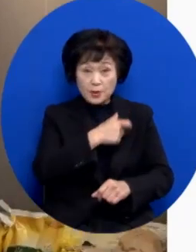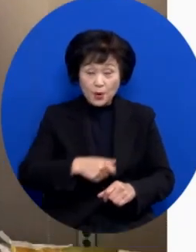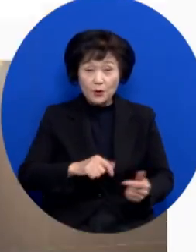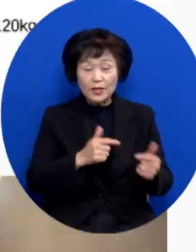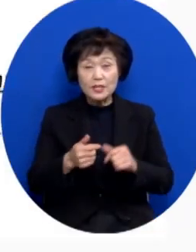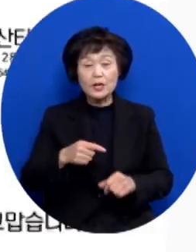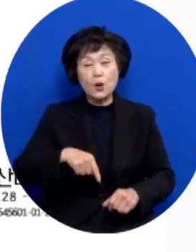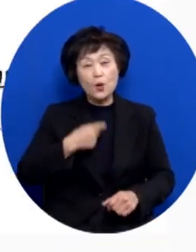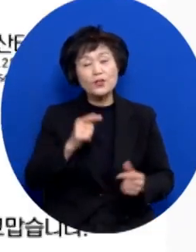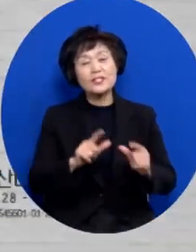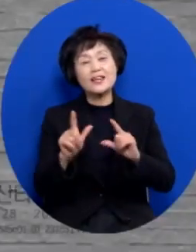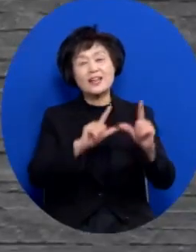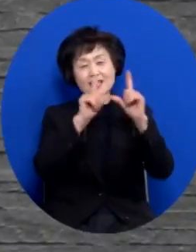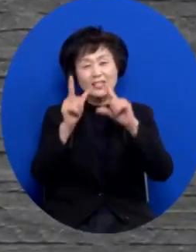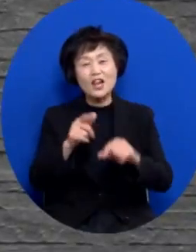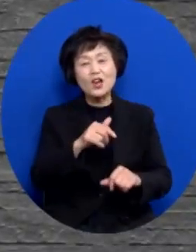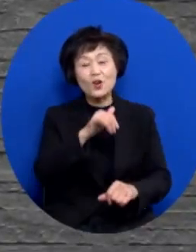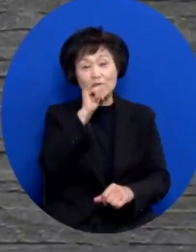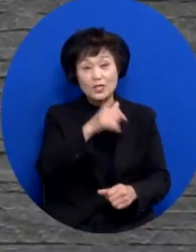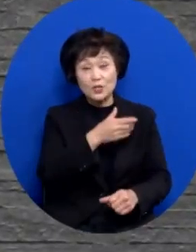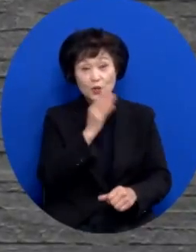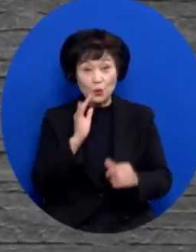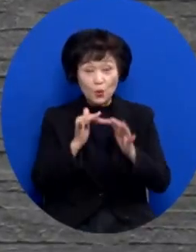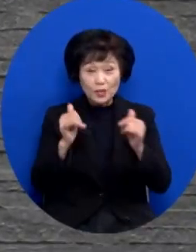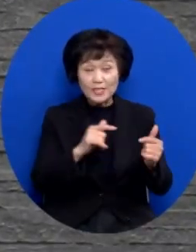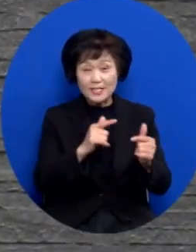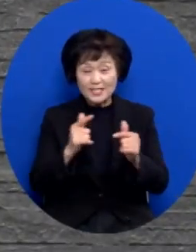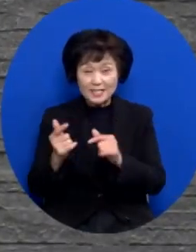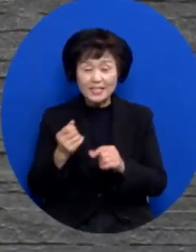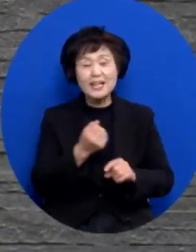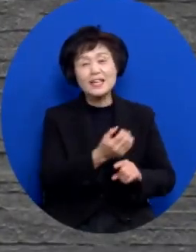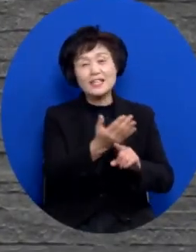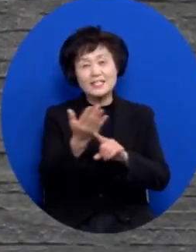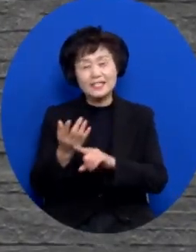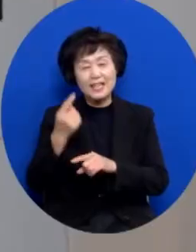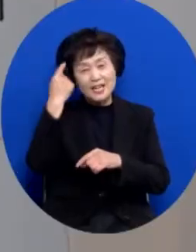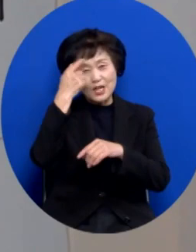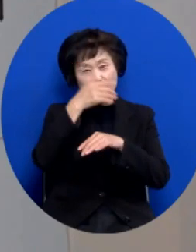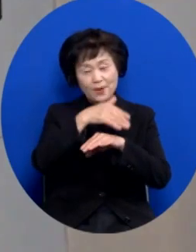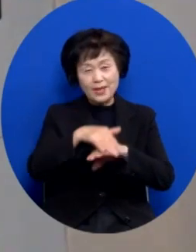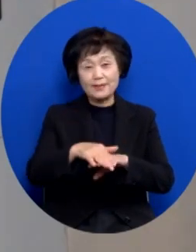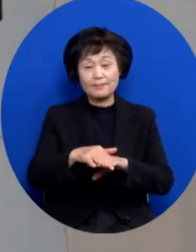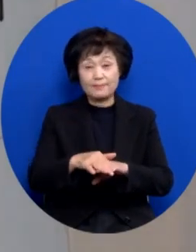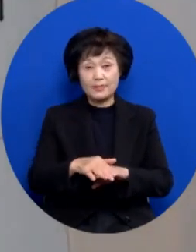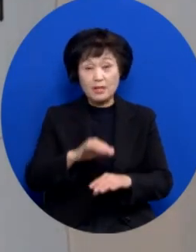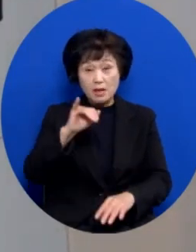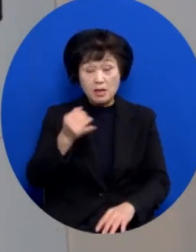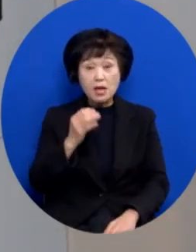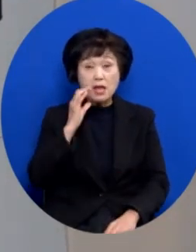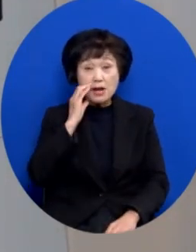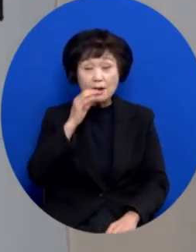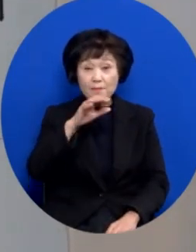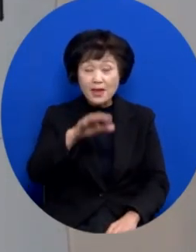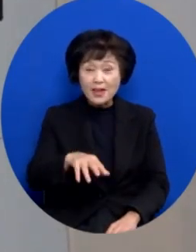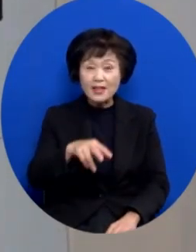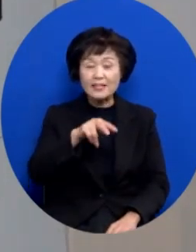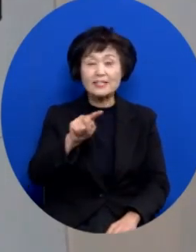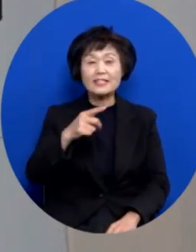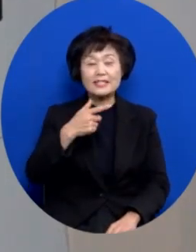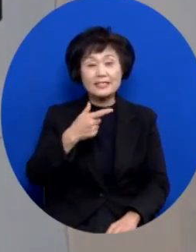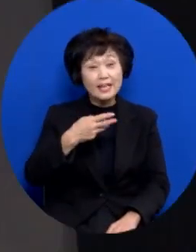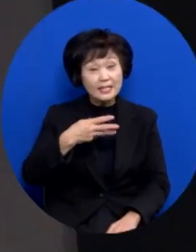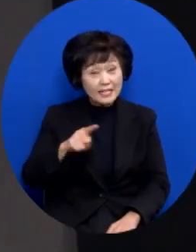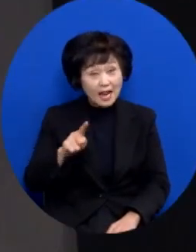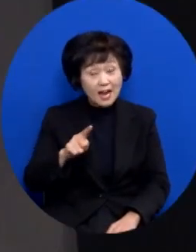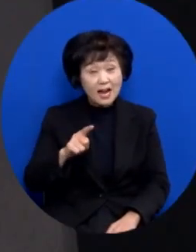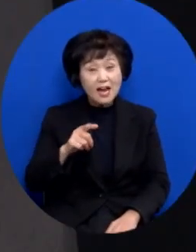독거노인과 소년소녀가장 등 차상위 계층에게 전달할 계획입니다. 카페제이는 산타 프로젝트가 단순한 기부 행사가